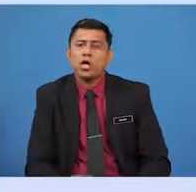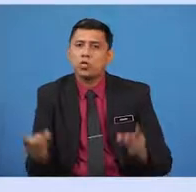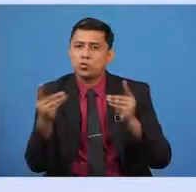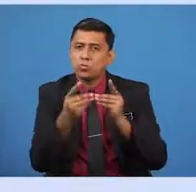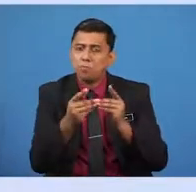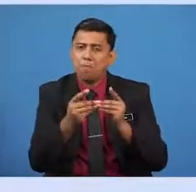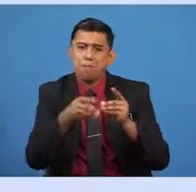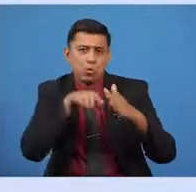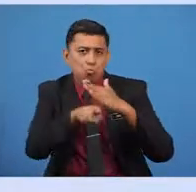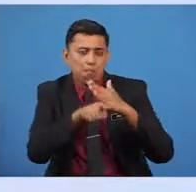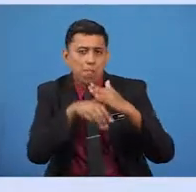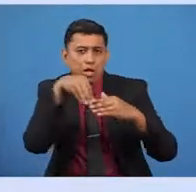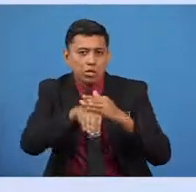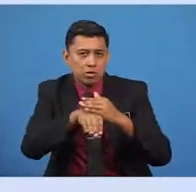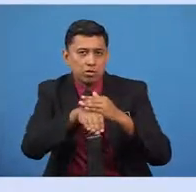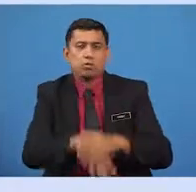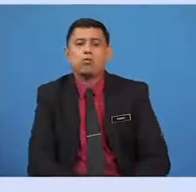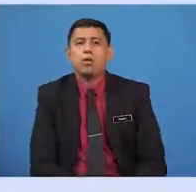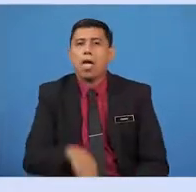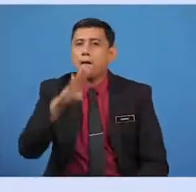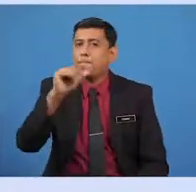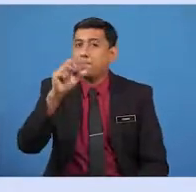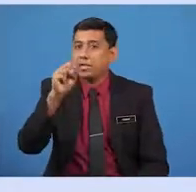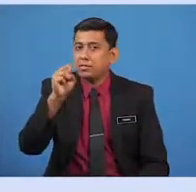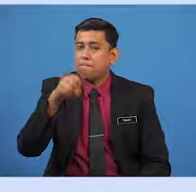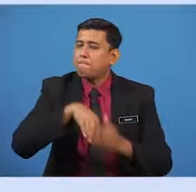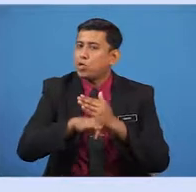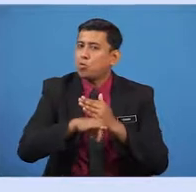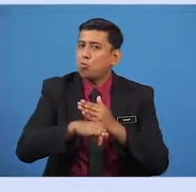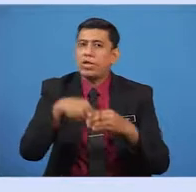menembusi masuk ke dalam endometrium.